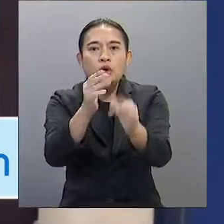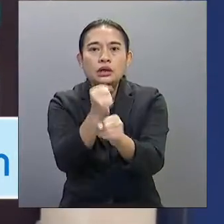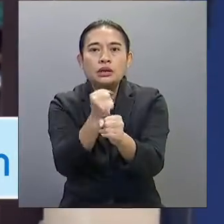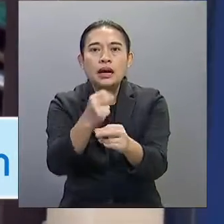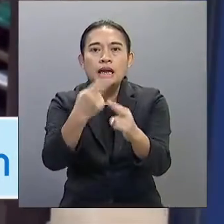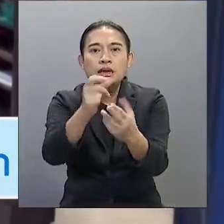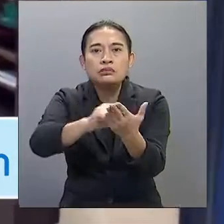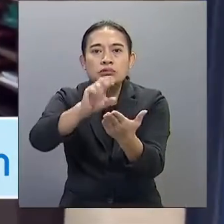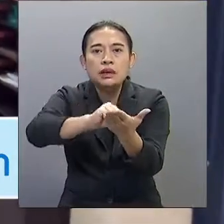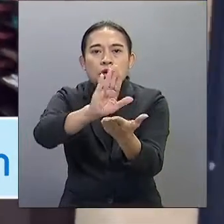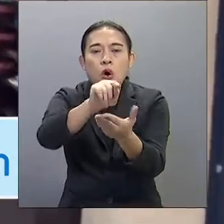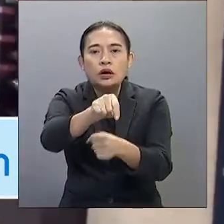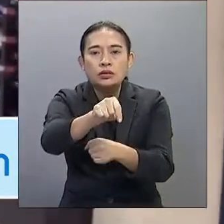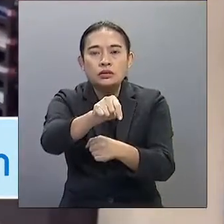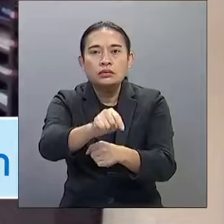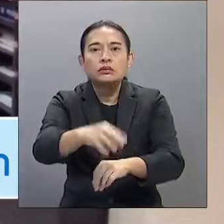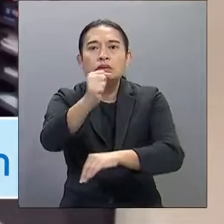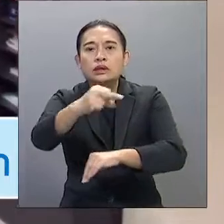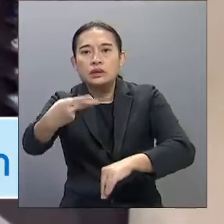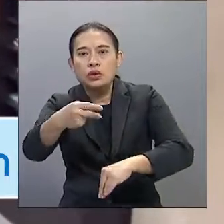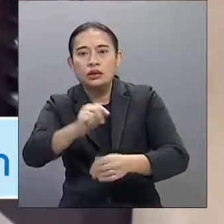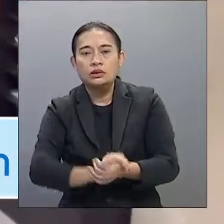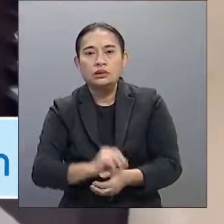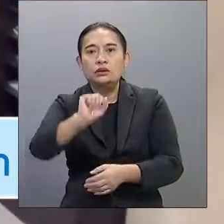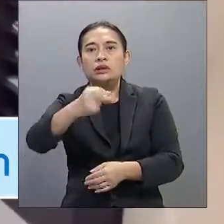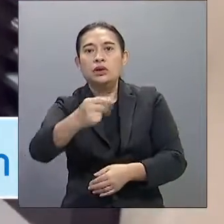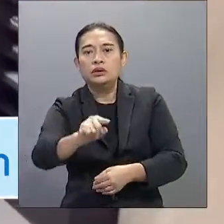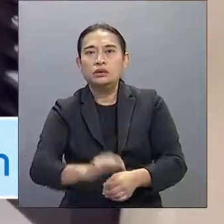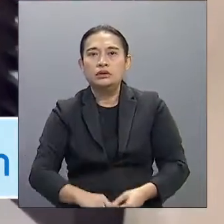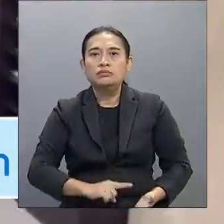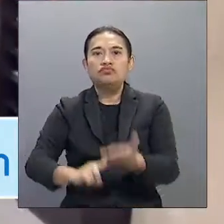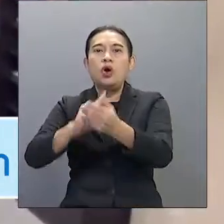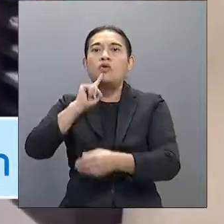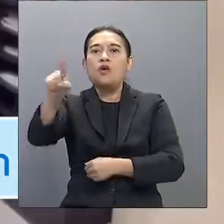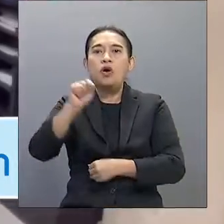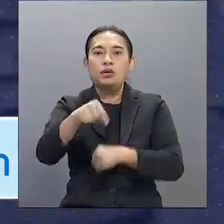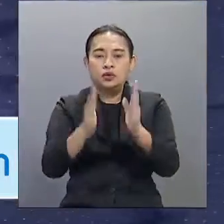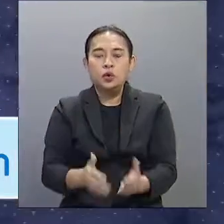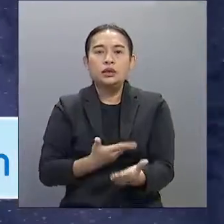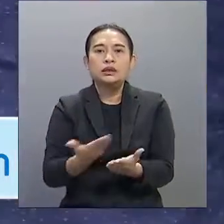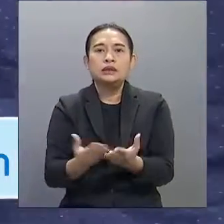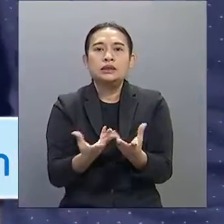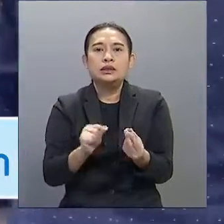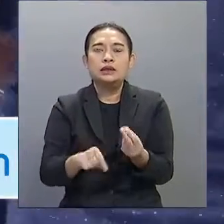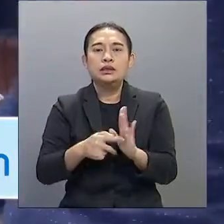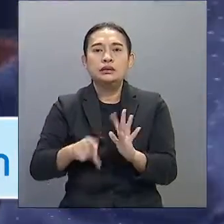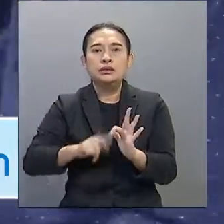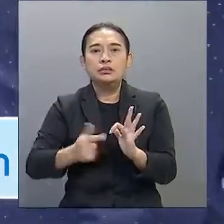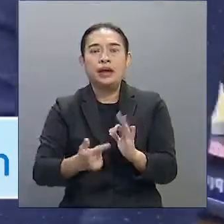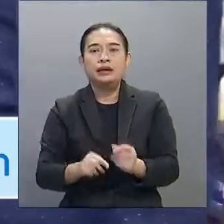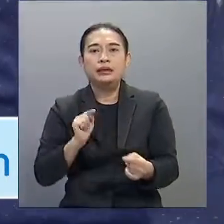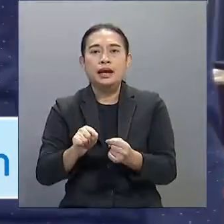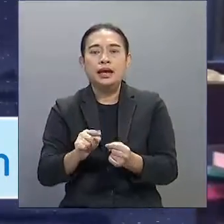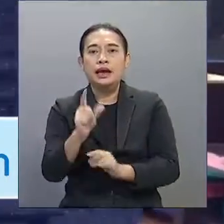นี้ว่าในทะเบียนเขาจะเดมเนินการฟ้องร้องกผู้ทเกี่ยวข้องในการจัซ้อี่ดิน ในทางแว่งและทางอา alot